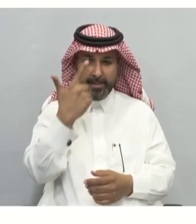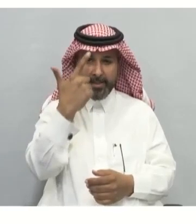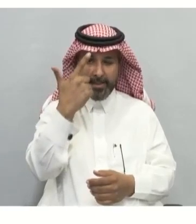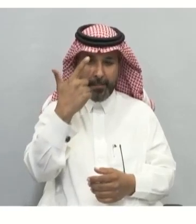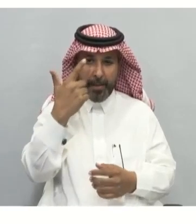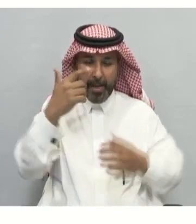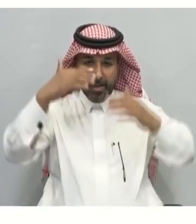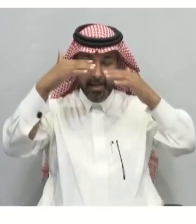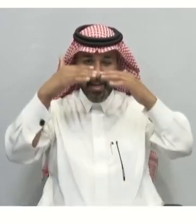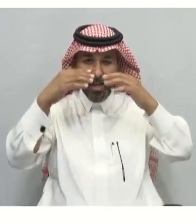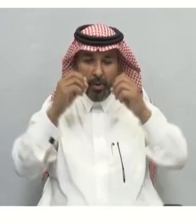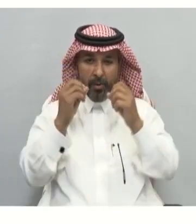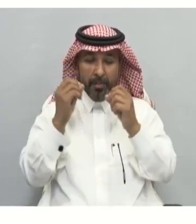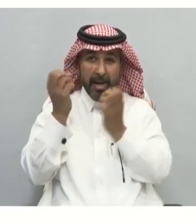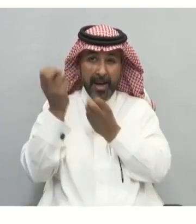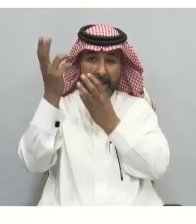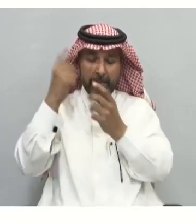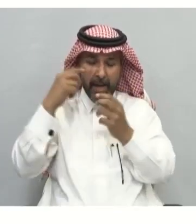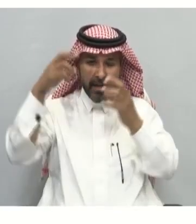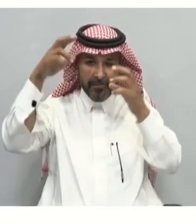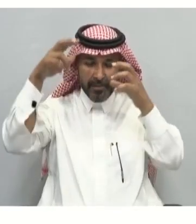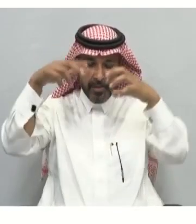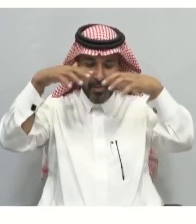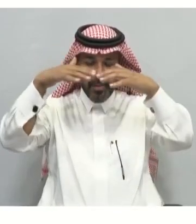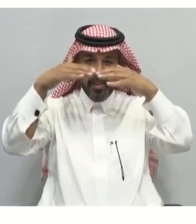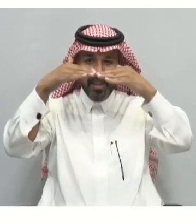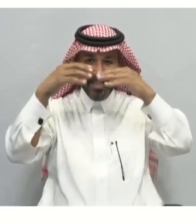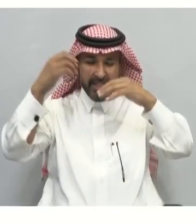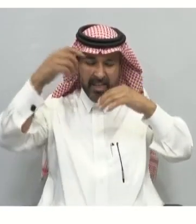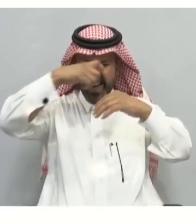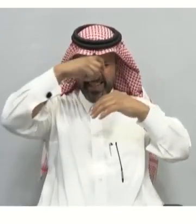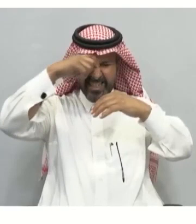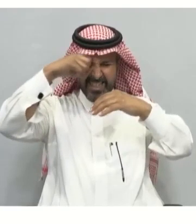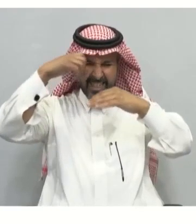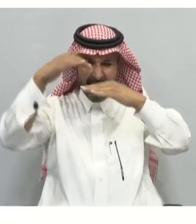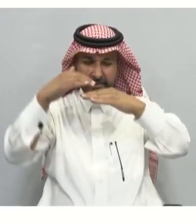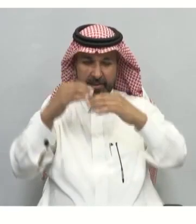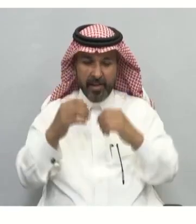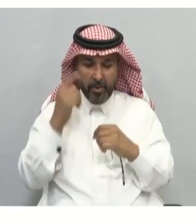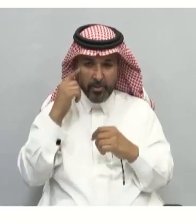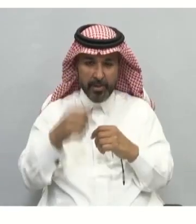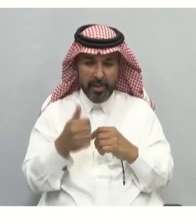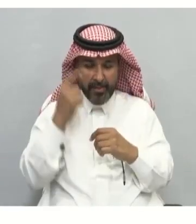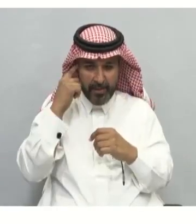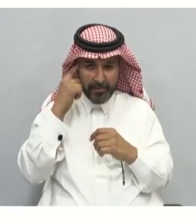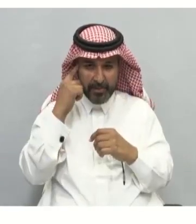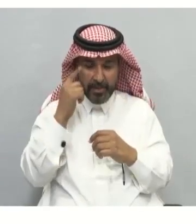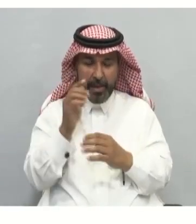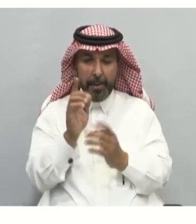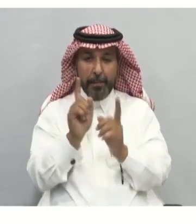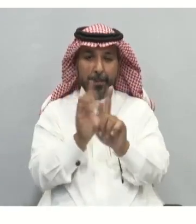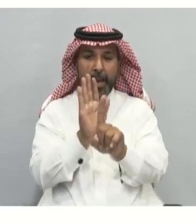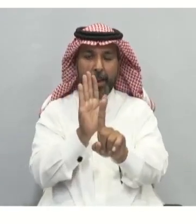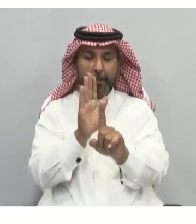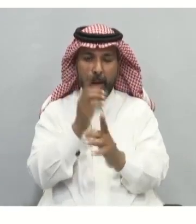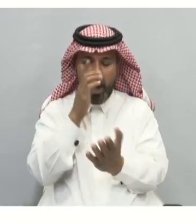يظلهم الله تعالى في ظله يوم لا ظل الا ظله امام عدل وشاب نشا في عباده